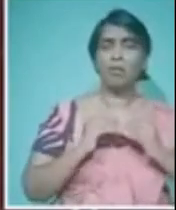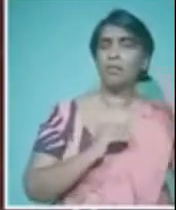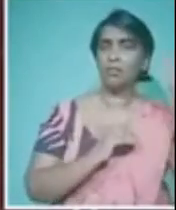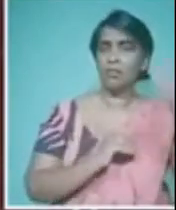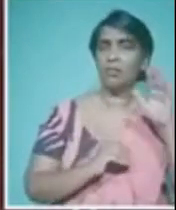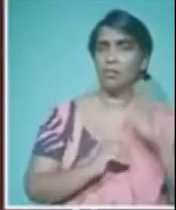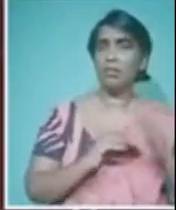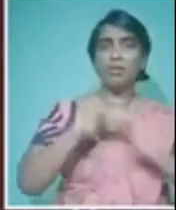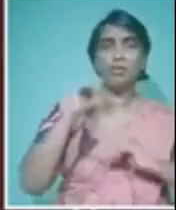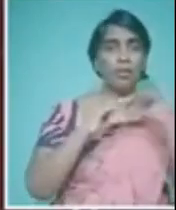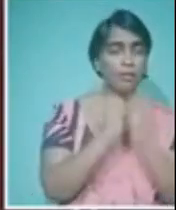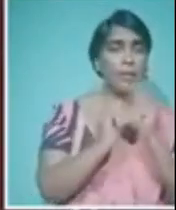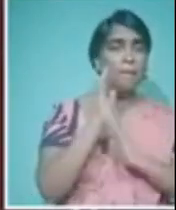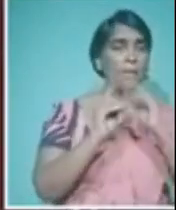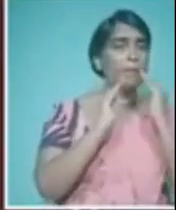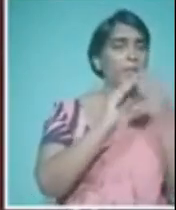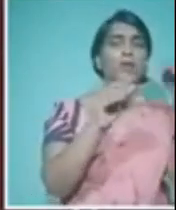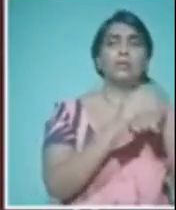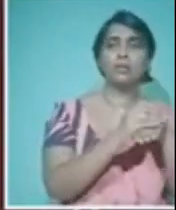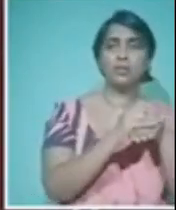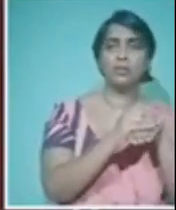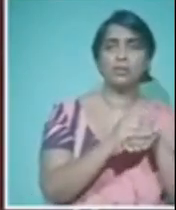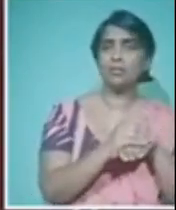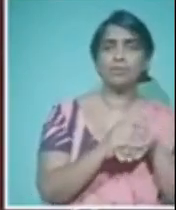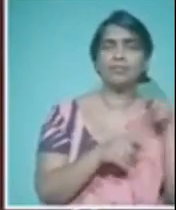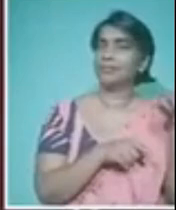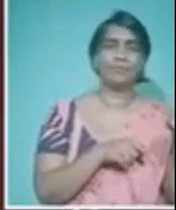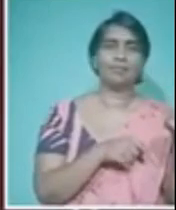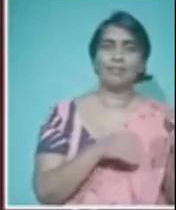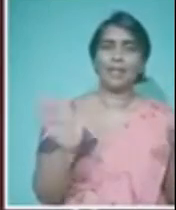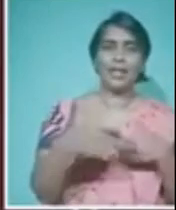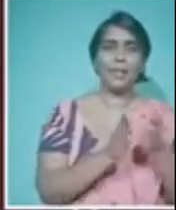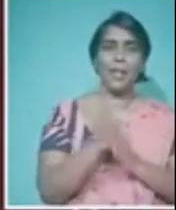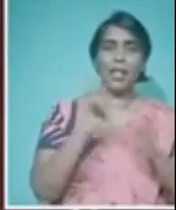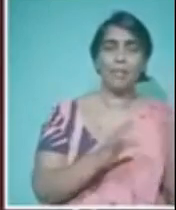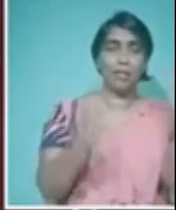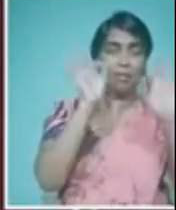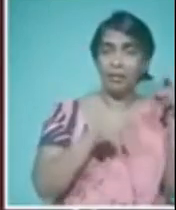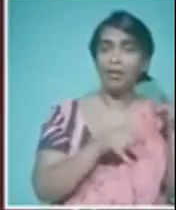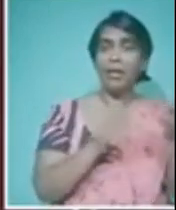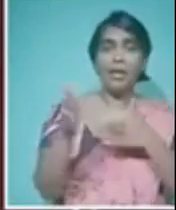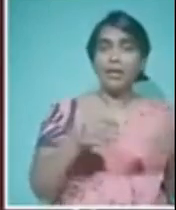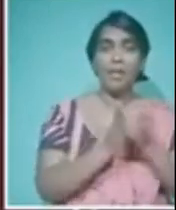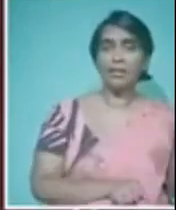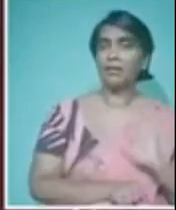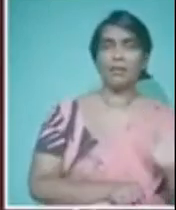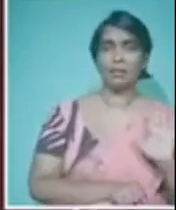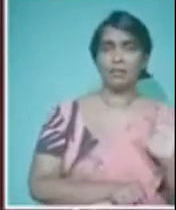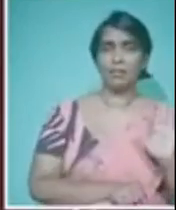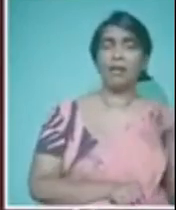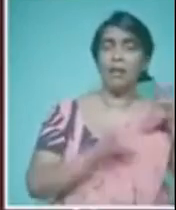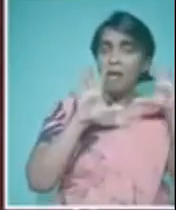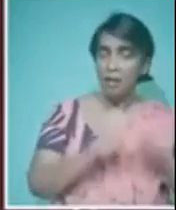කරන ක්‍රියාවලිය තමයි මේ අමාත්‍යංශය ඇතුලේ තියෙන්නේ ඒවා ඒවට කැබිනට් අමාත්‍යවරු පත් වුණා කියලා කැබිනට් අමාත්‍යවරුන්ට ඒවා අයිති නැහැ